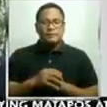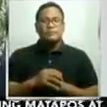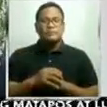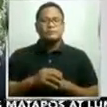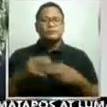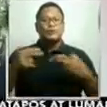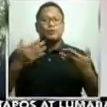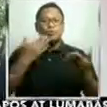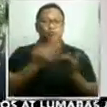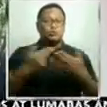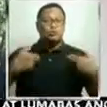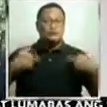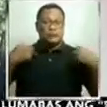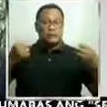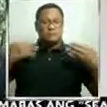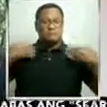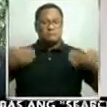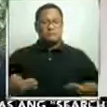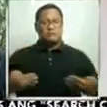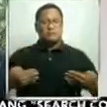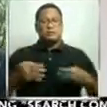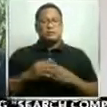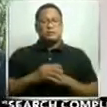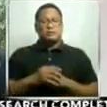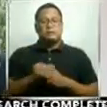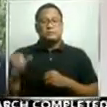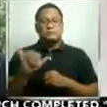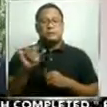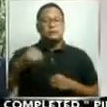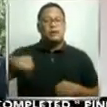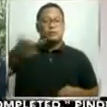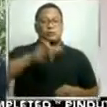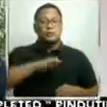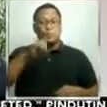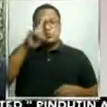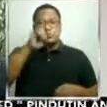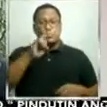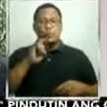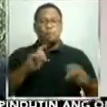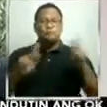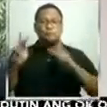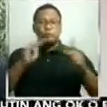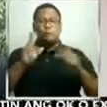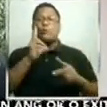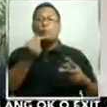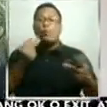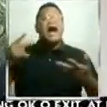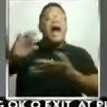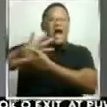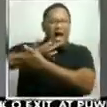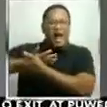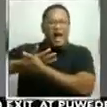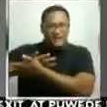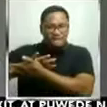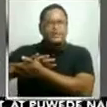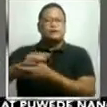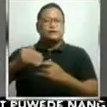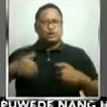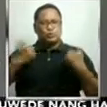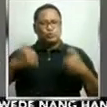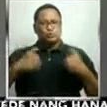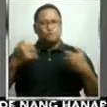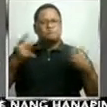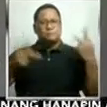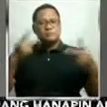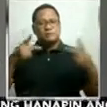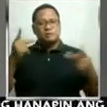malusog ang pangangatawan ng aming mga seniors na may COVID at saka yung mga kabataan natin dito. Bukod sa